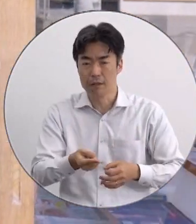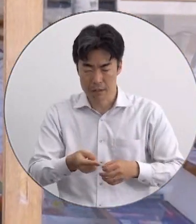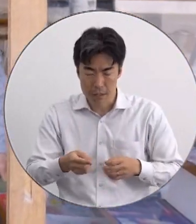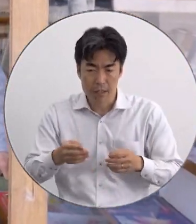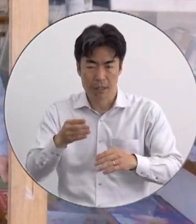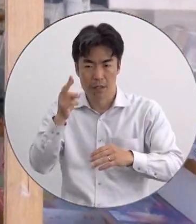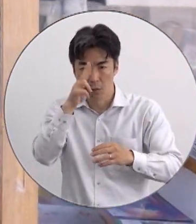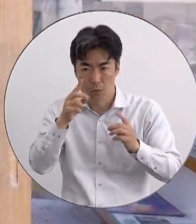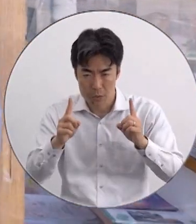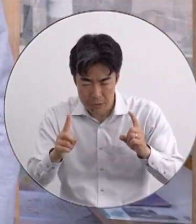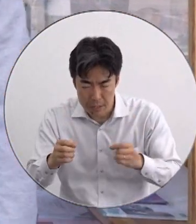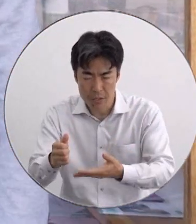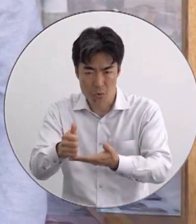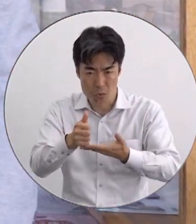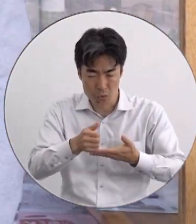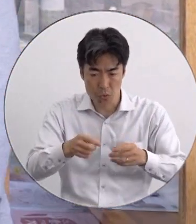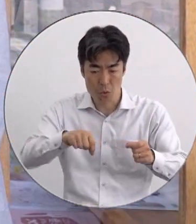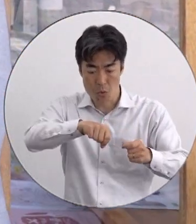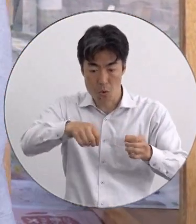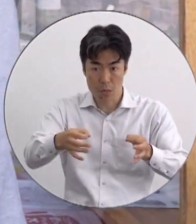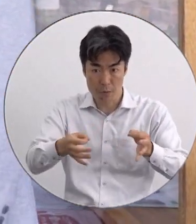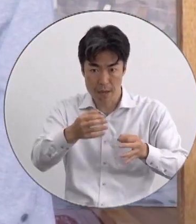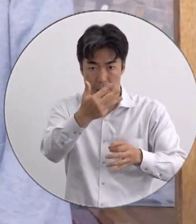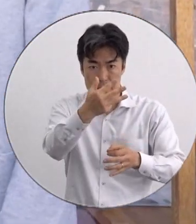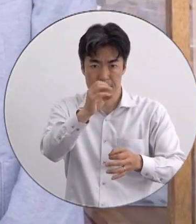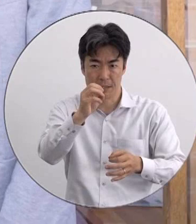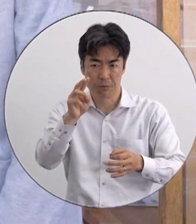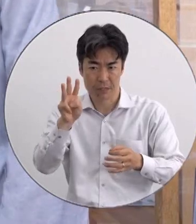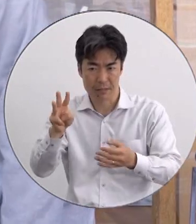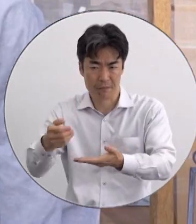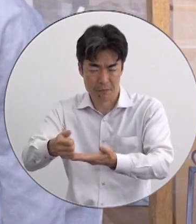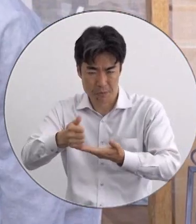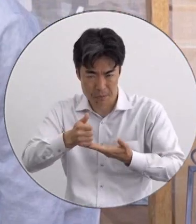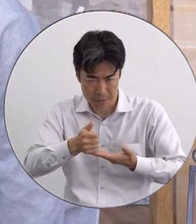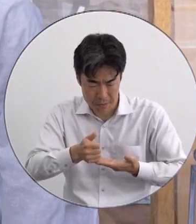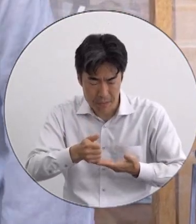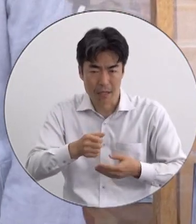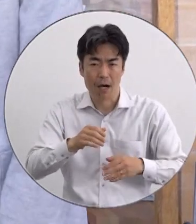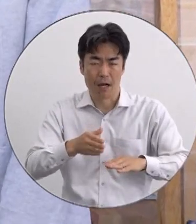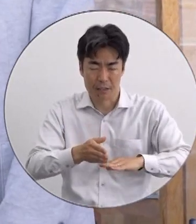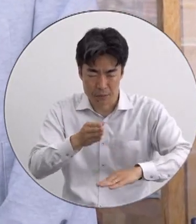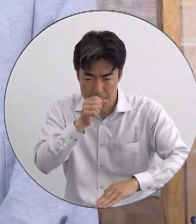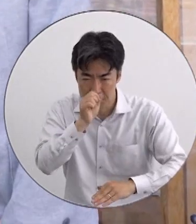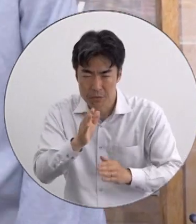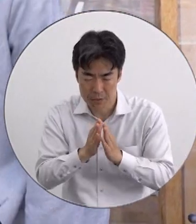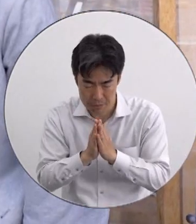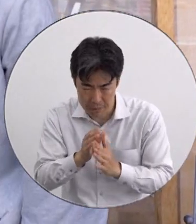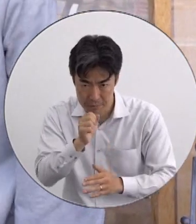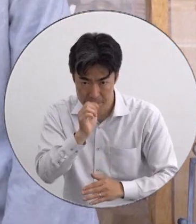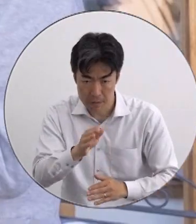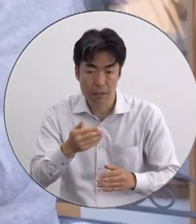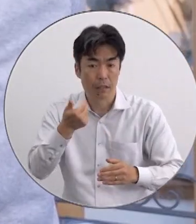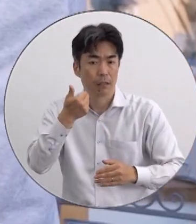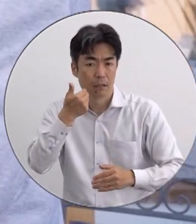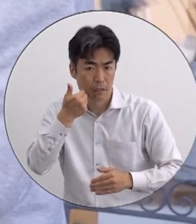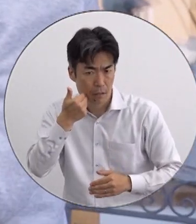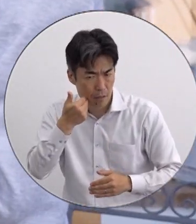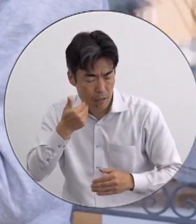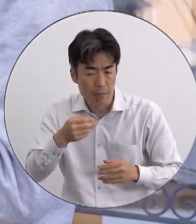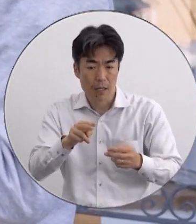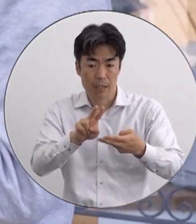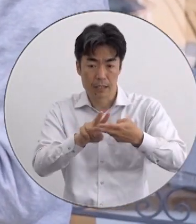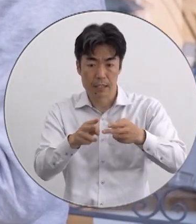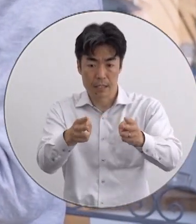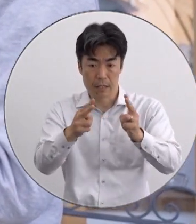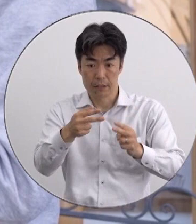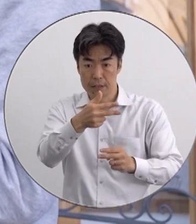こんにちは。 こんにちは。 ようこそカフェ803お越しいただきました。ありがとうございます。 ありがとうございます。よろしくお願いいたします。 はい、 この方